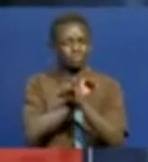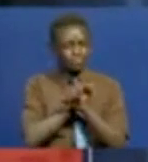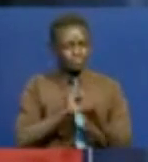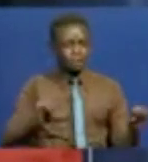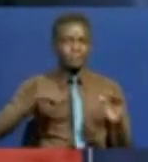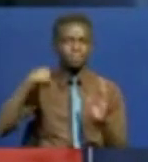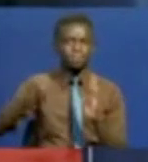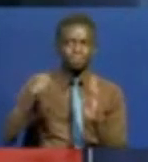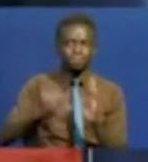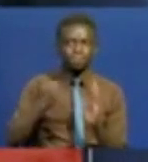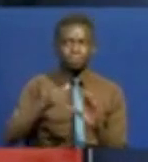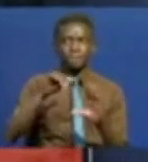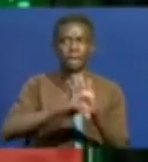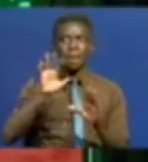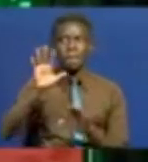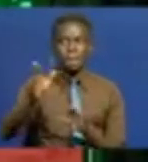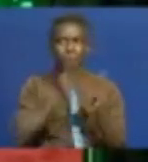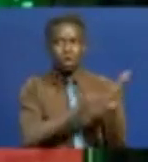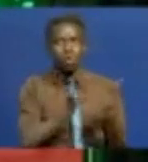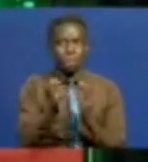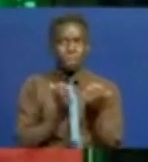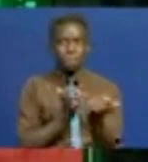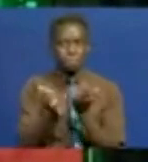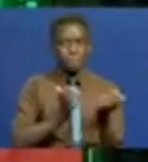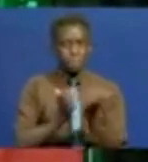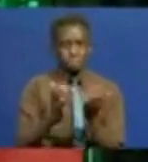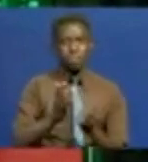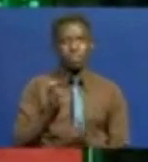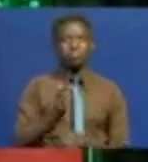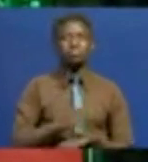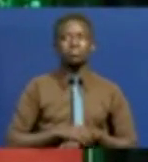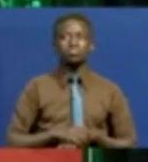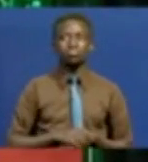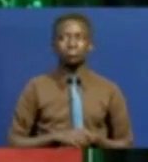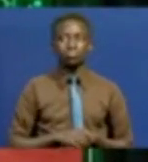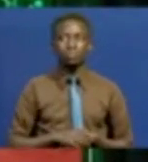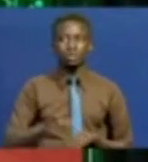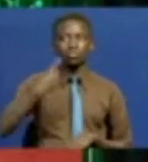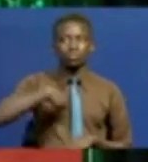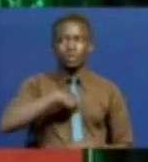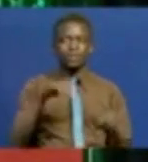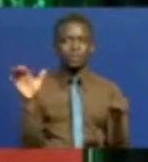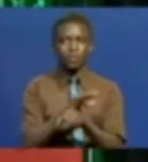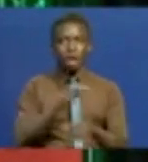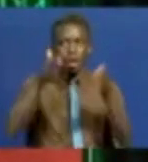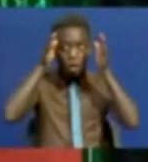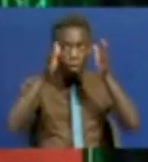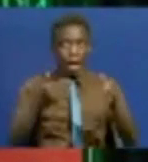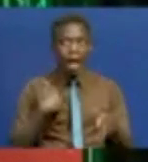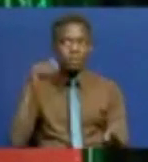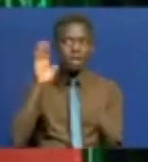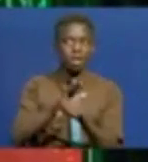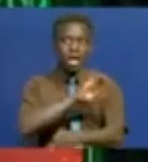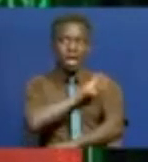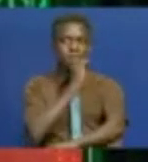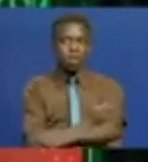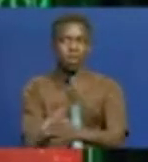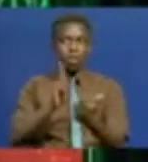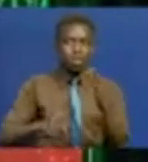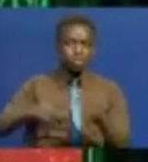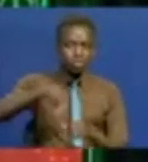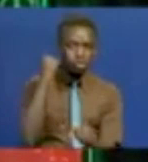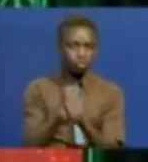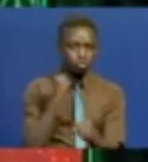katika shughuli zake za kibiashara. We are fully committed, and there's a lot of effort that the teams is doing in terms of what we are doing in terms of